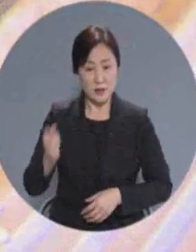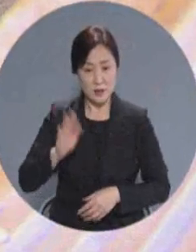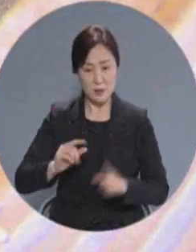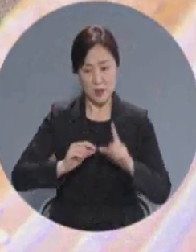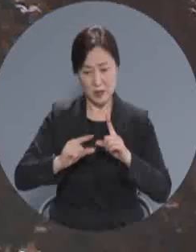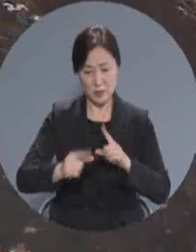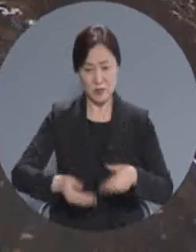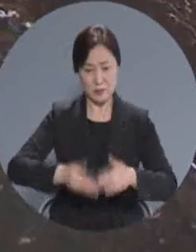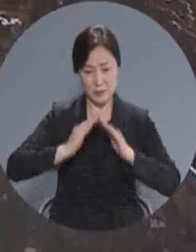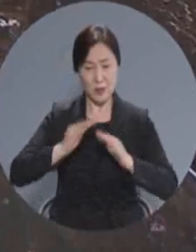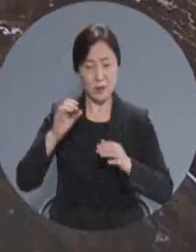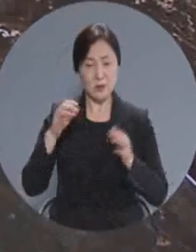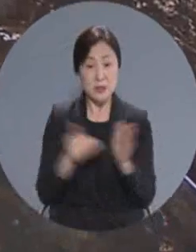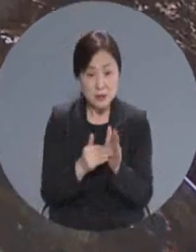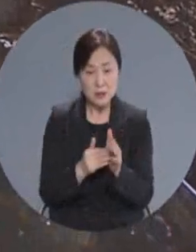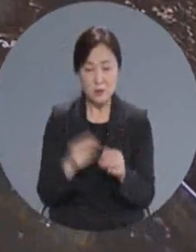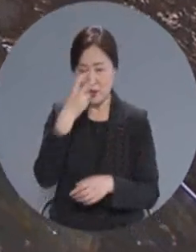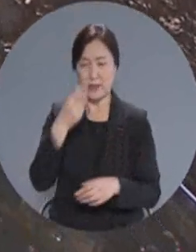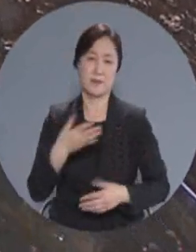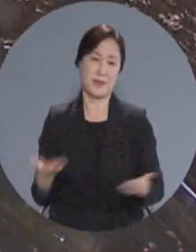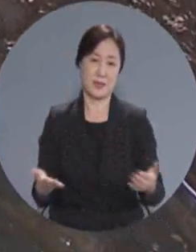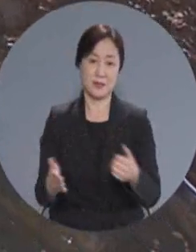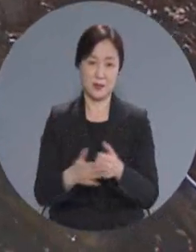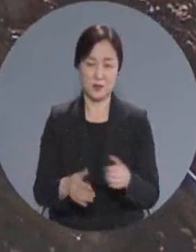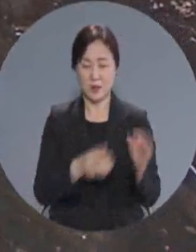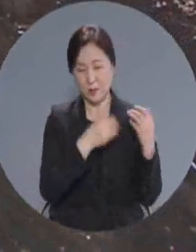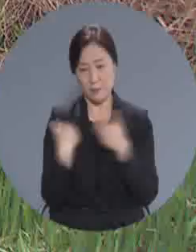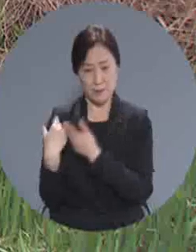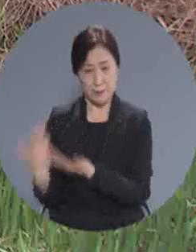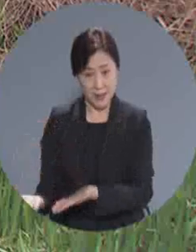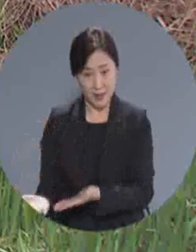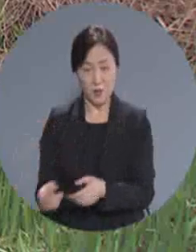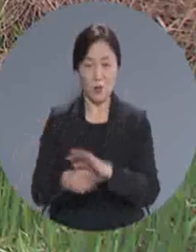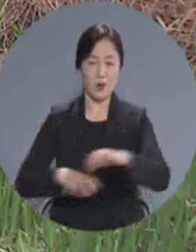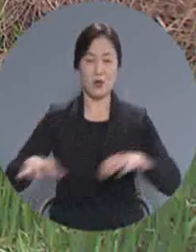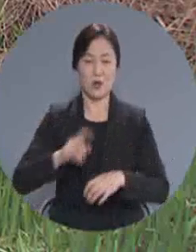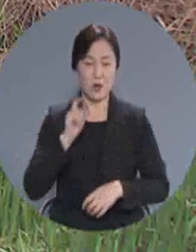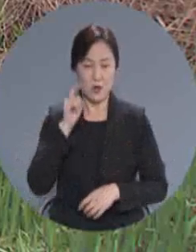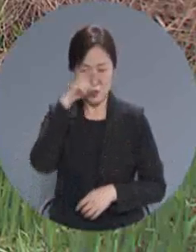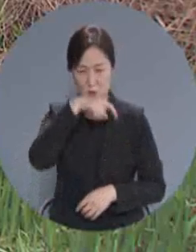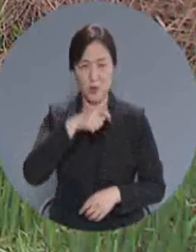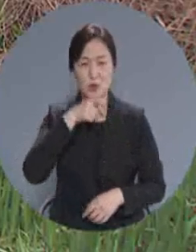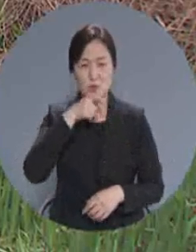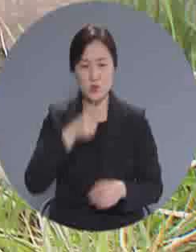설치만 해놓고 제대로 관리되지 못한 채 장기간 방치되다 보니 오히려